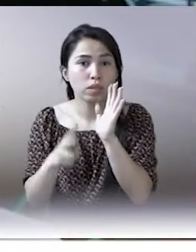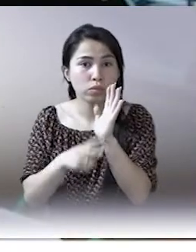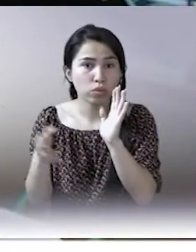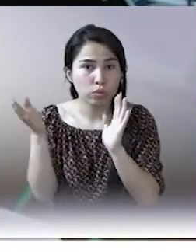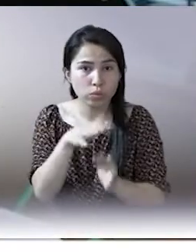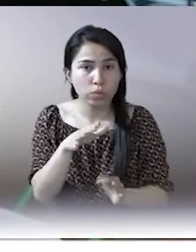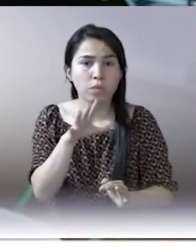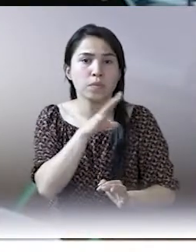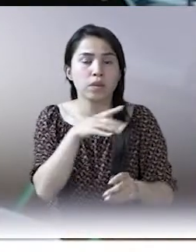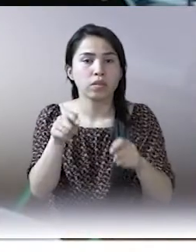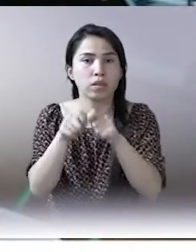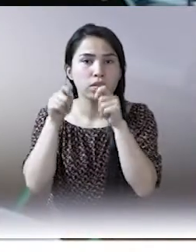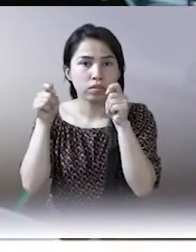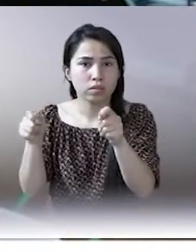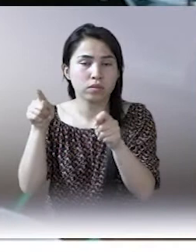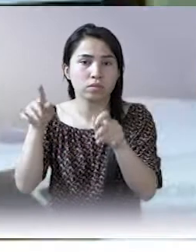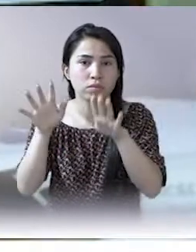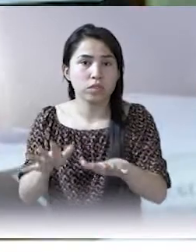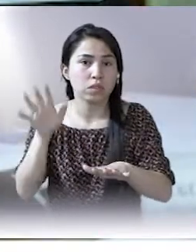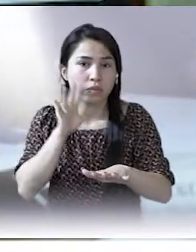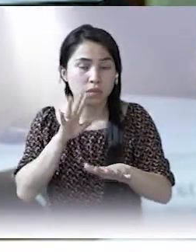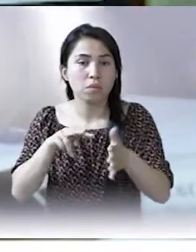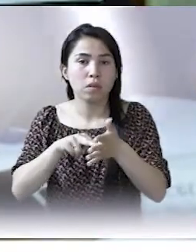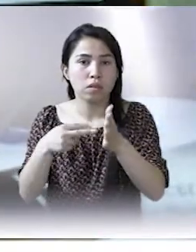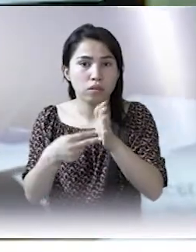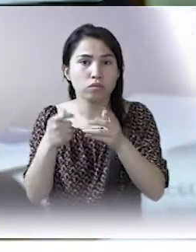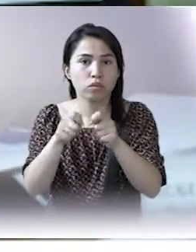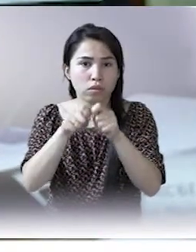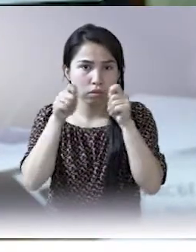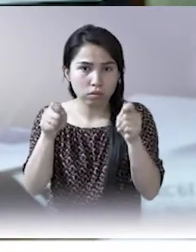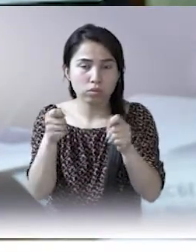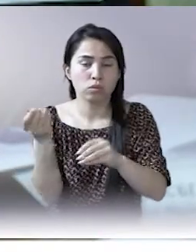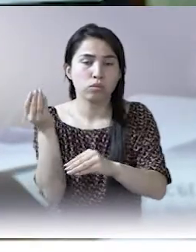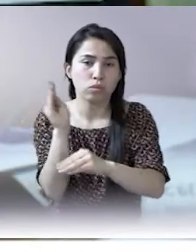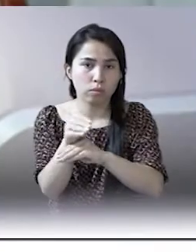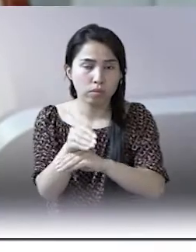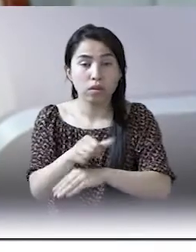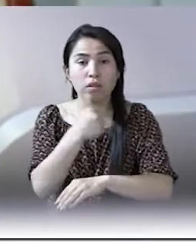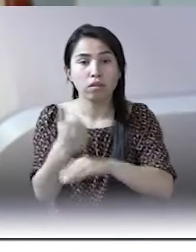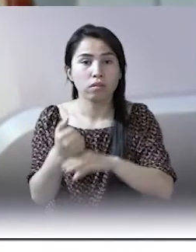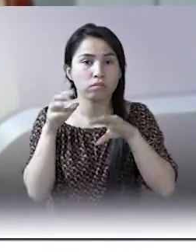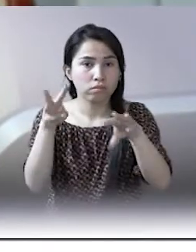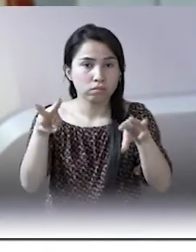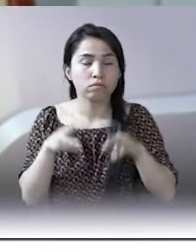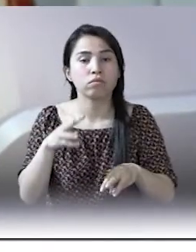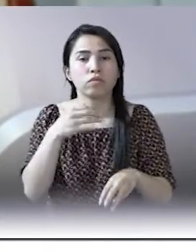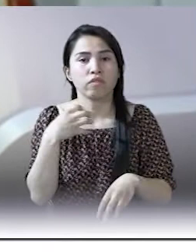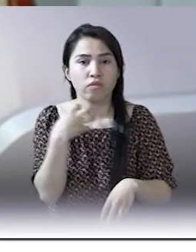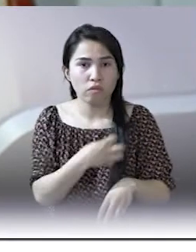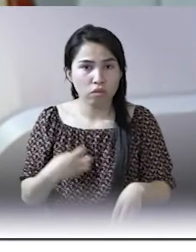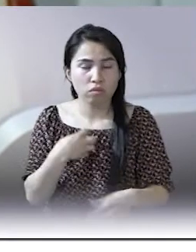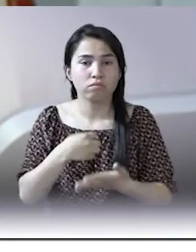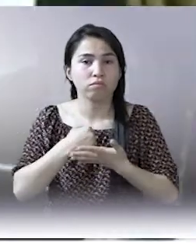центры. В текущем планируется открыть еще ряд подобных. Глава области Кармырз Ахметов подчеркнул важность утверждения специальных правил